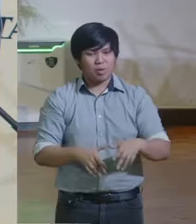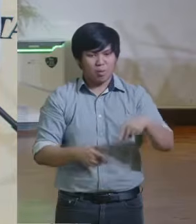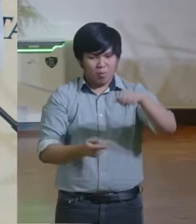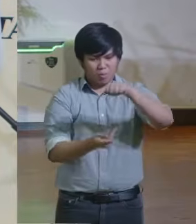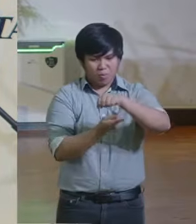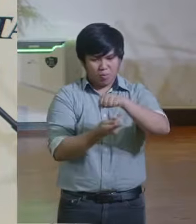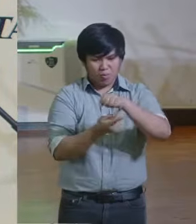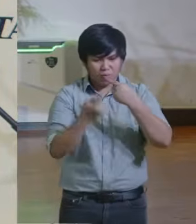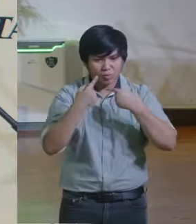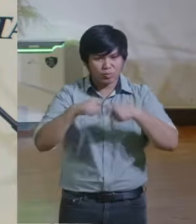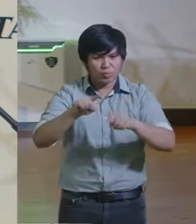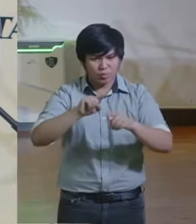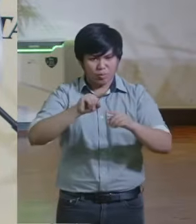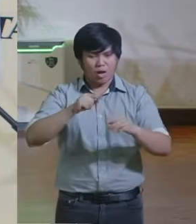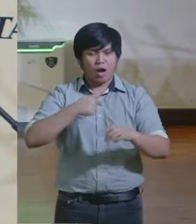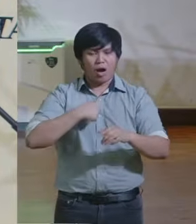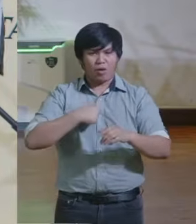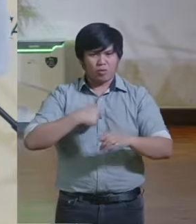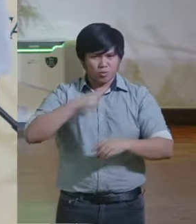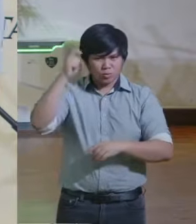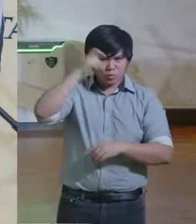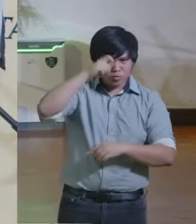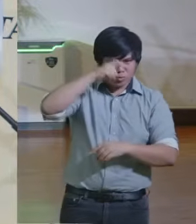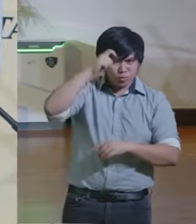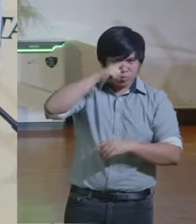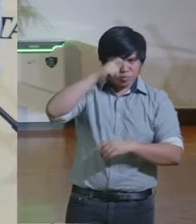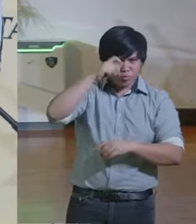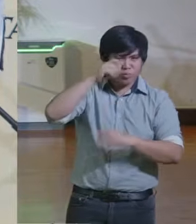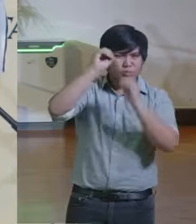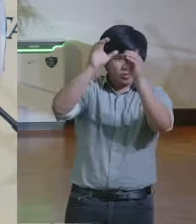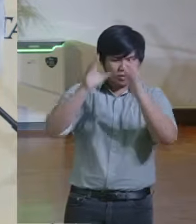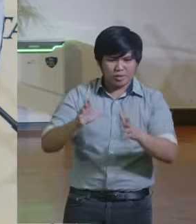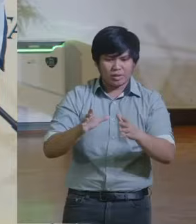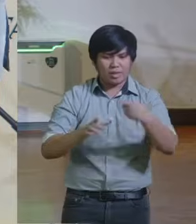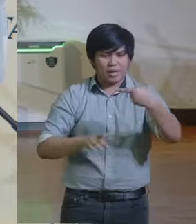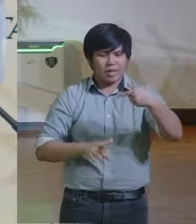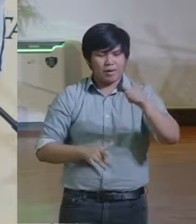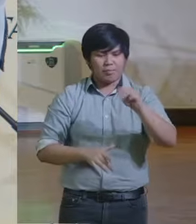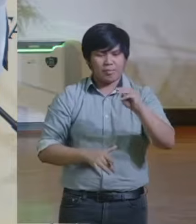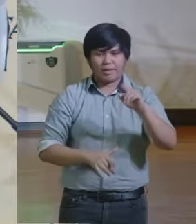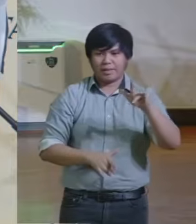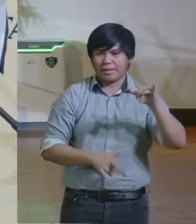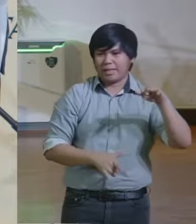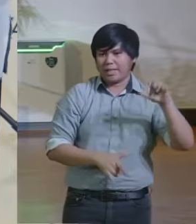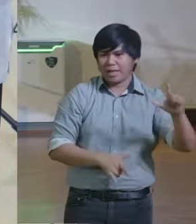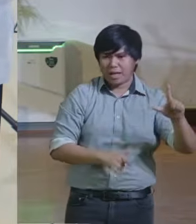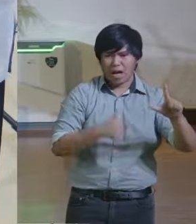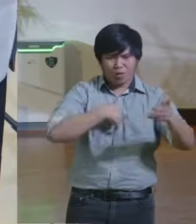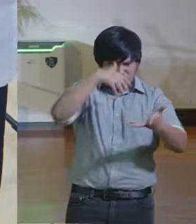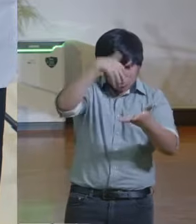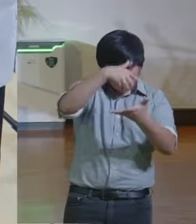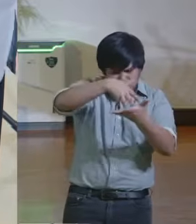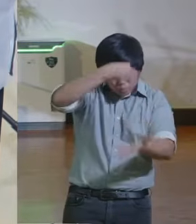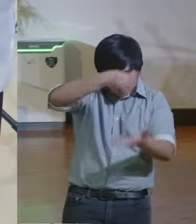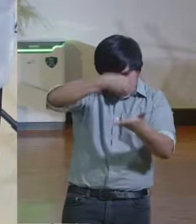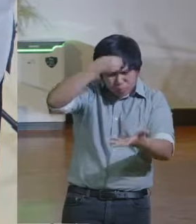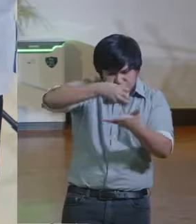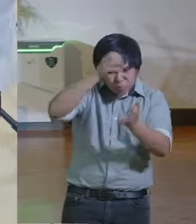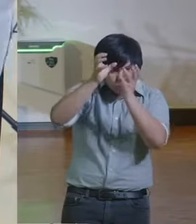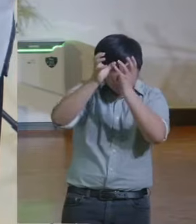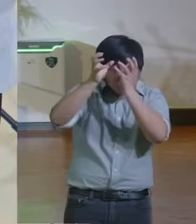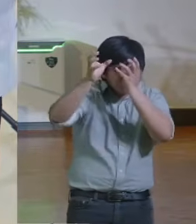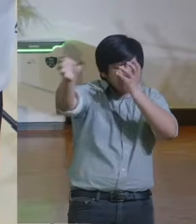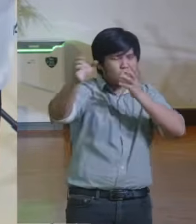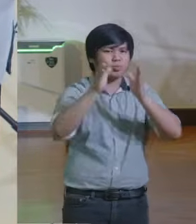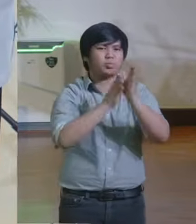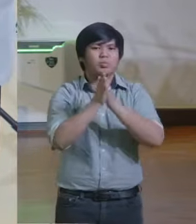Jerusalem, educated at the feet of Gamaliel, isang magaling na teacher, according to the strict manner of the law of our fathers, being